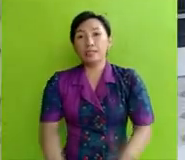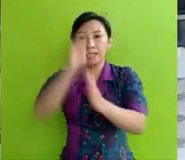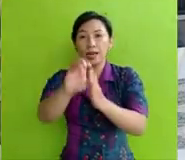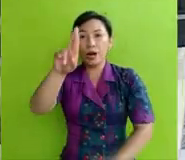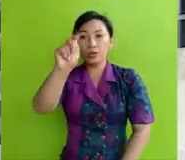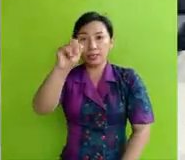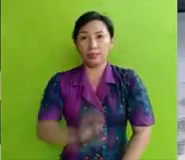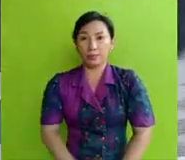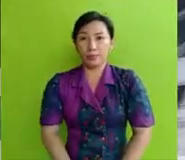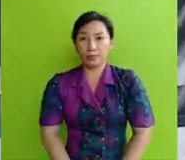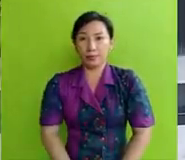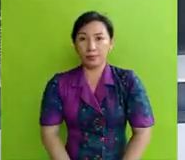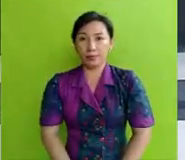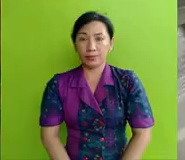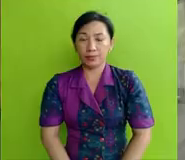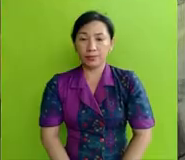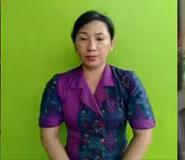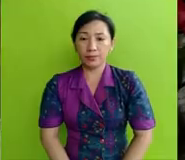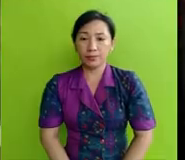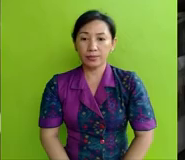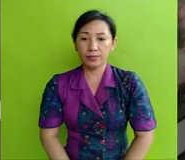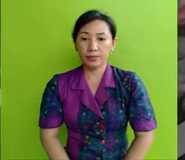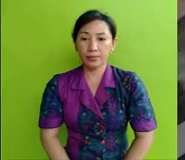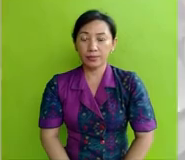penyemprotan secara rutin.